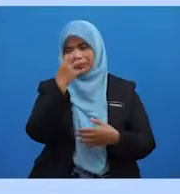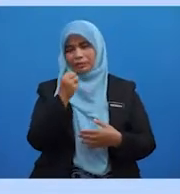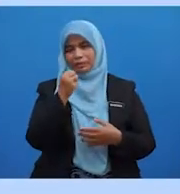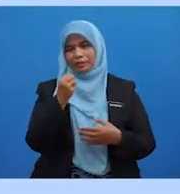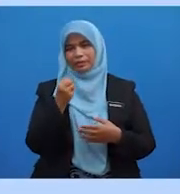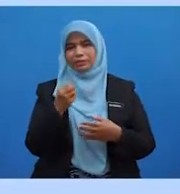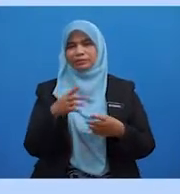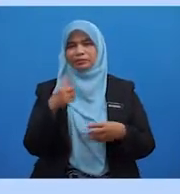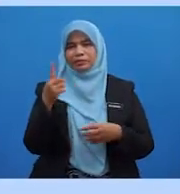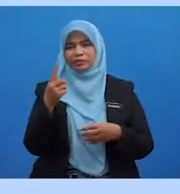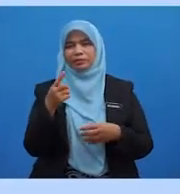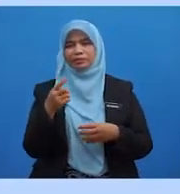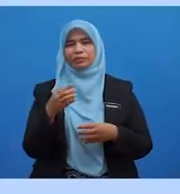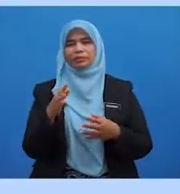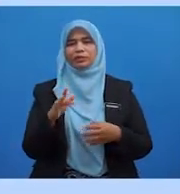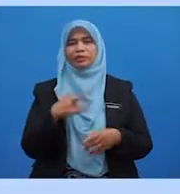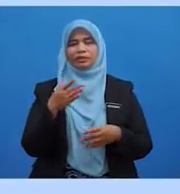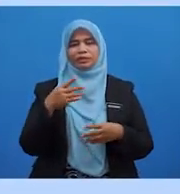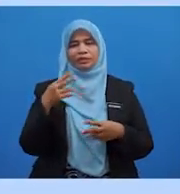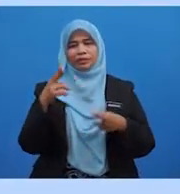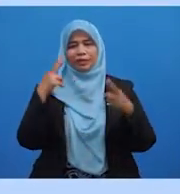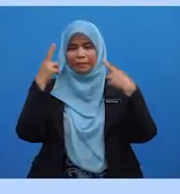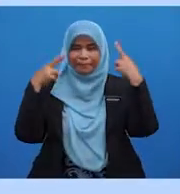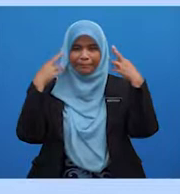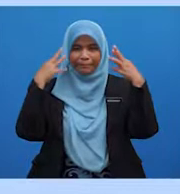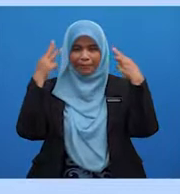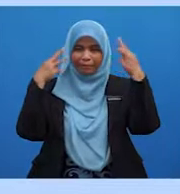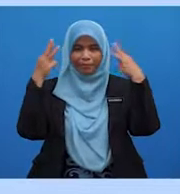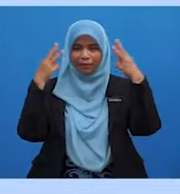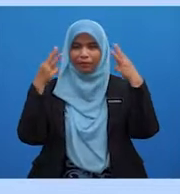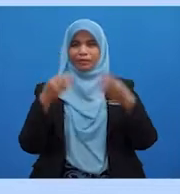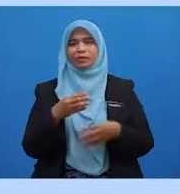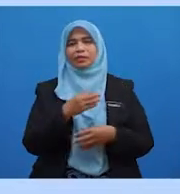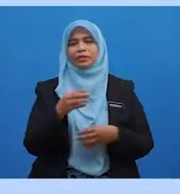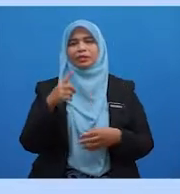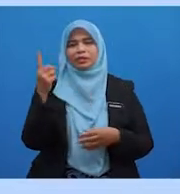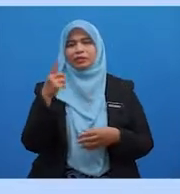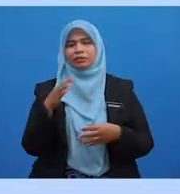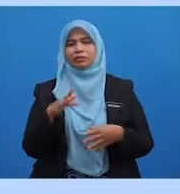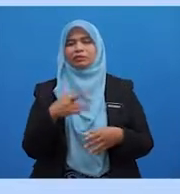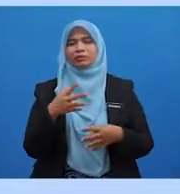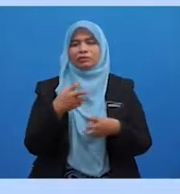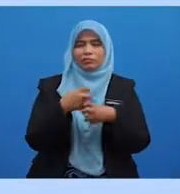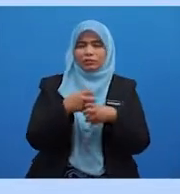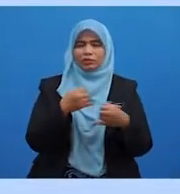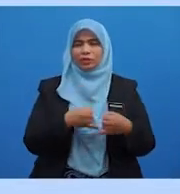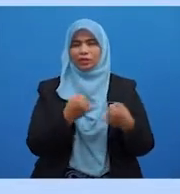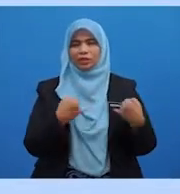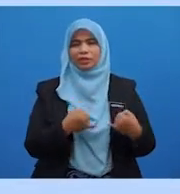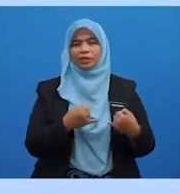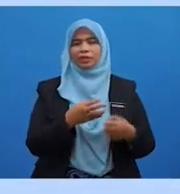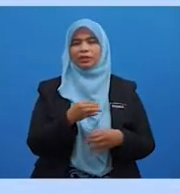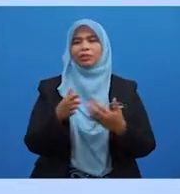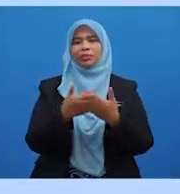sering diselubungi kebimbangan, kemurungan, sering berasa gelisah atau mudah berasa